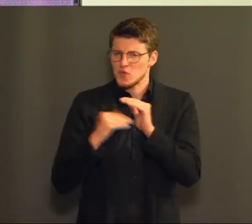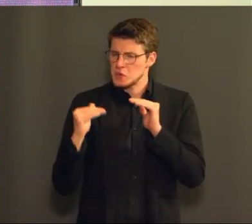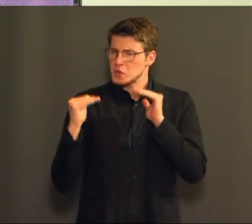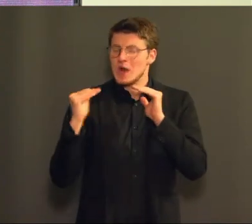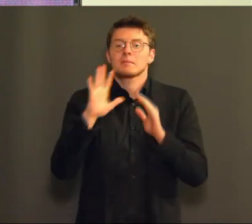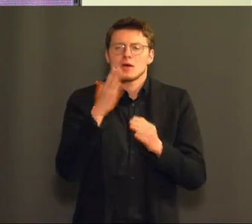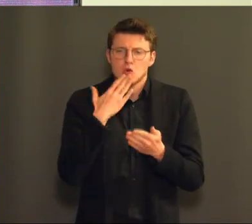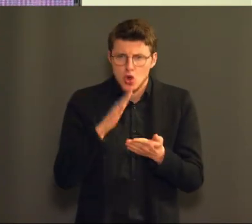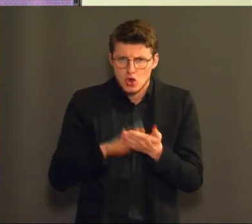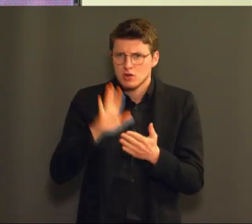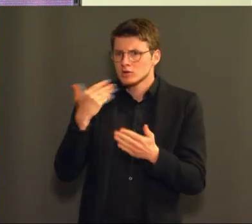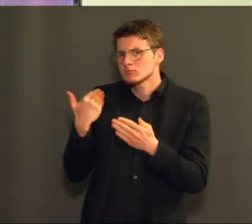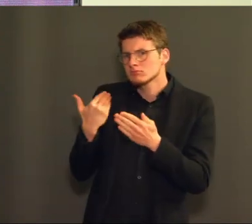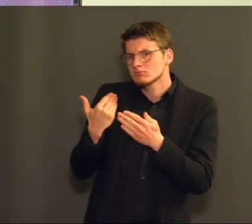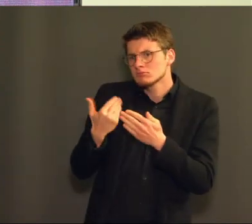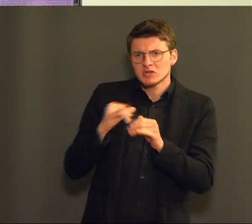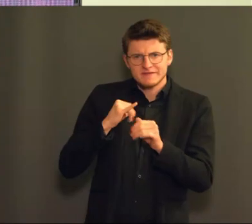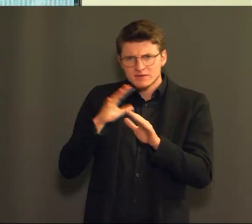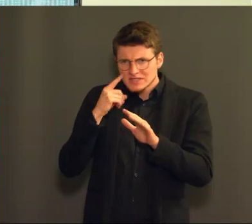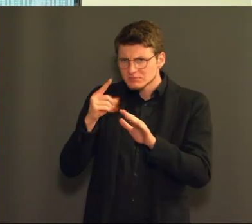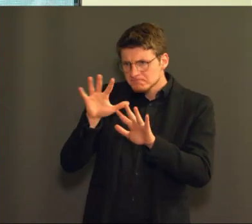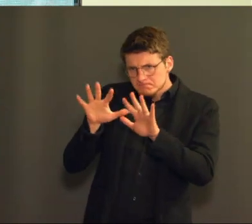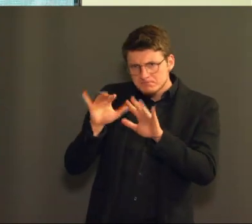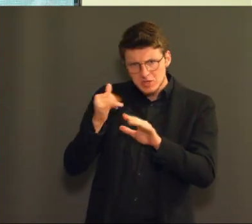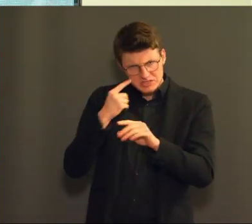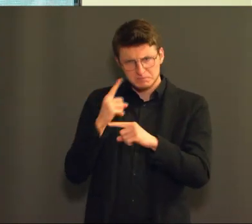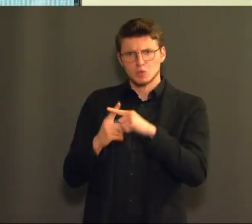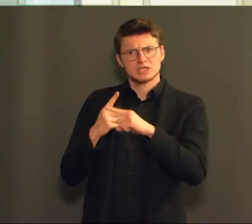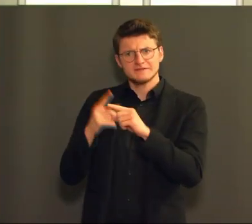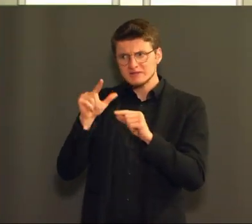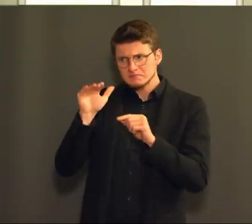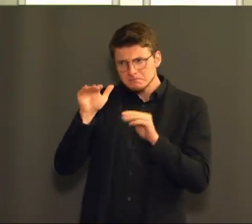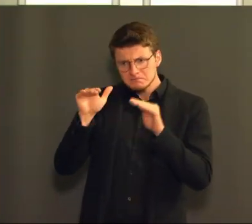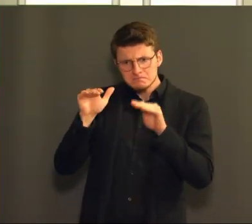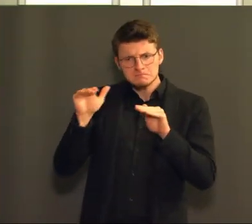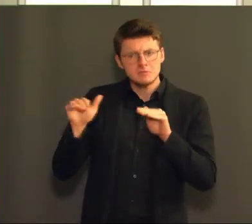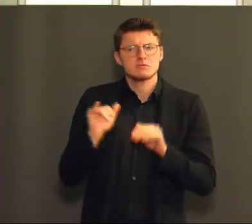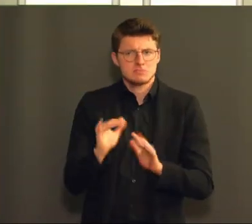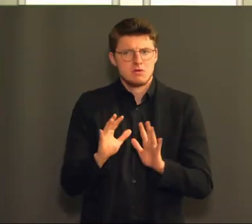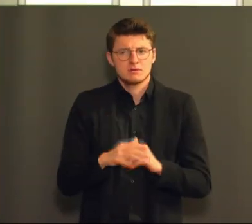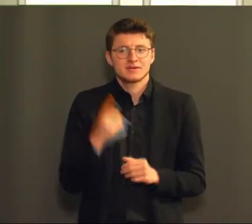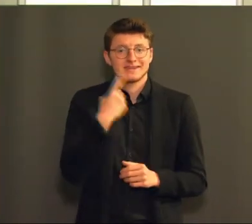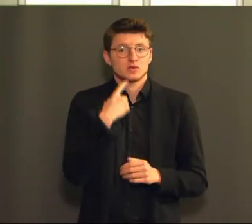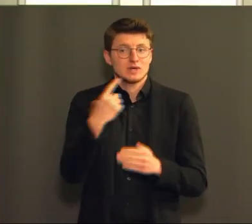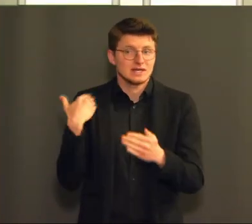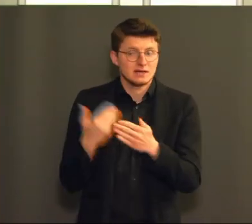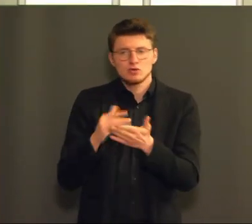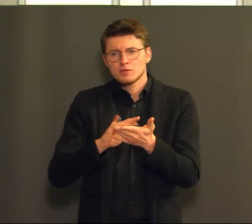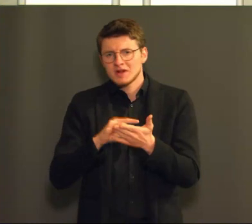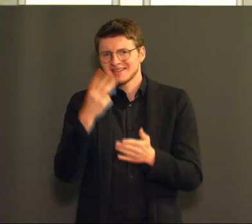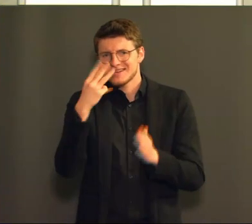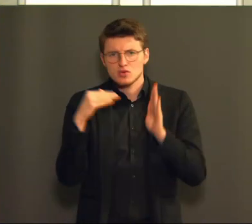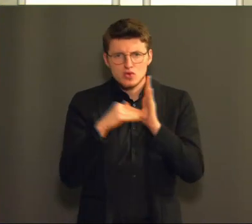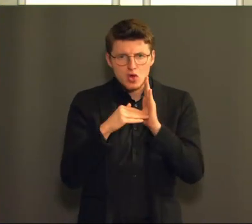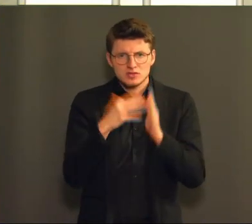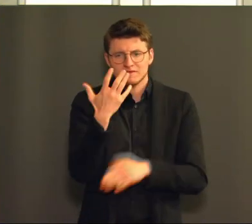recent een aantal voorzichtige lichtpuntjes. De afgelopen week werden er gemiddeld 3540 nieuwe